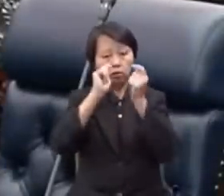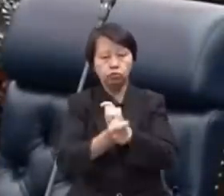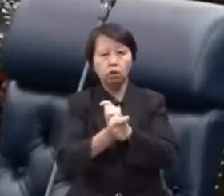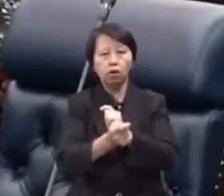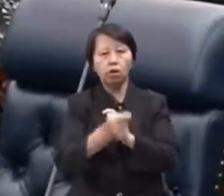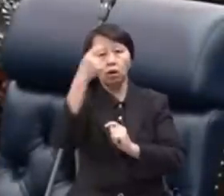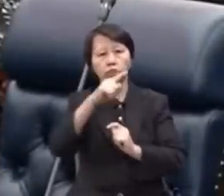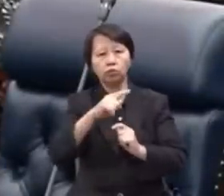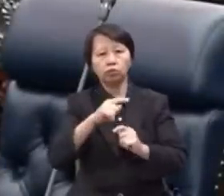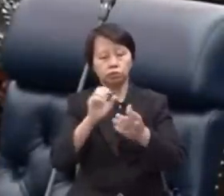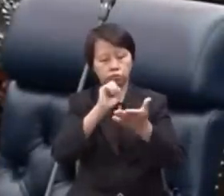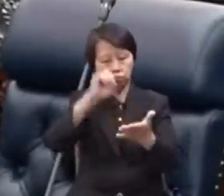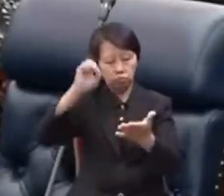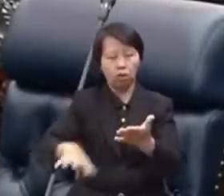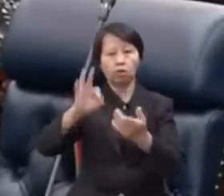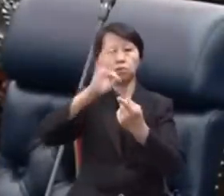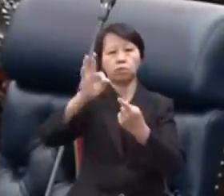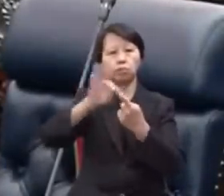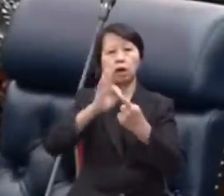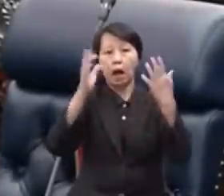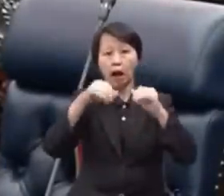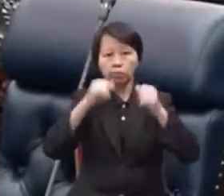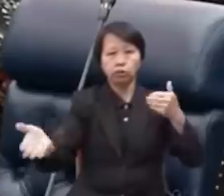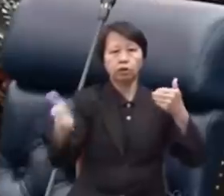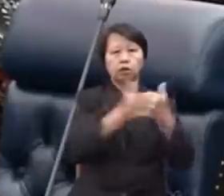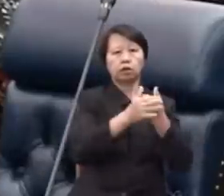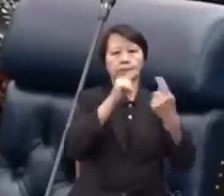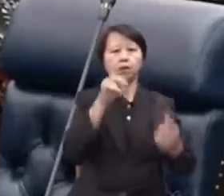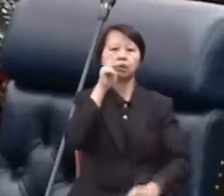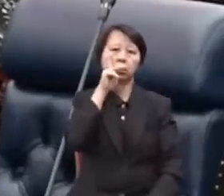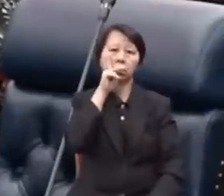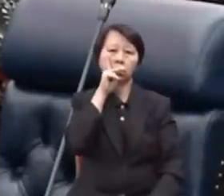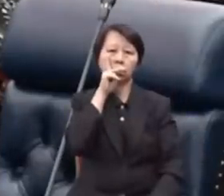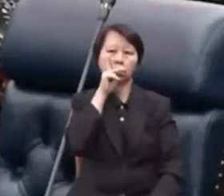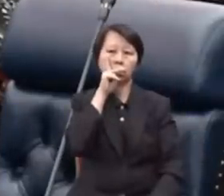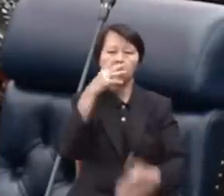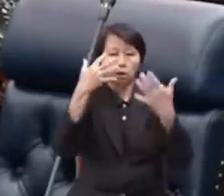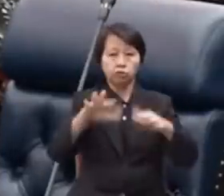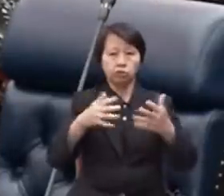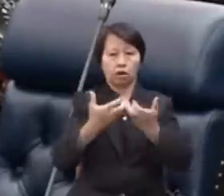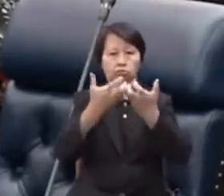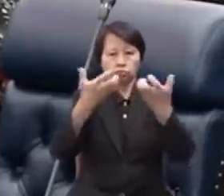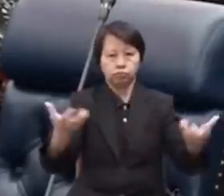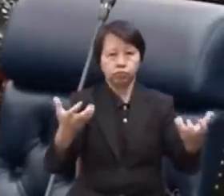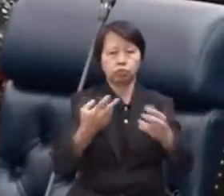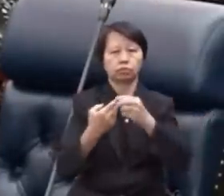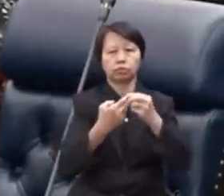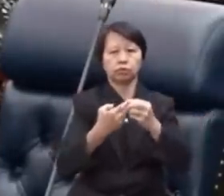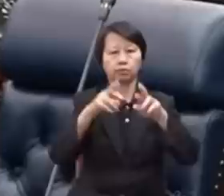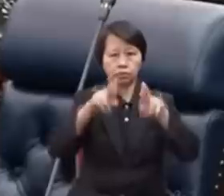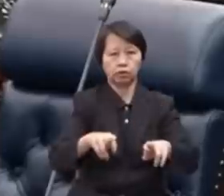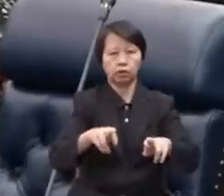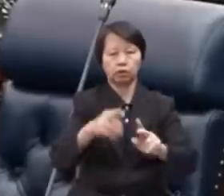untuk padamkan Pulau Pinang agak Budi dikembalikan kepada Kedah yang telah memecah belahkan perpaduan